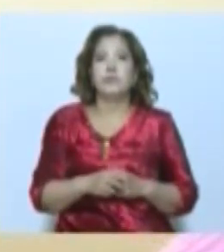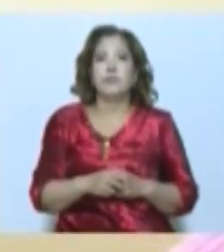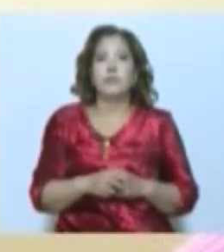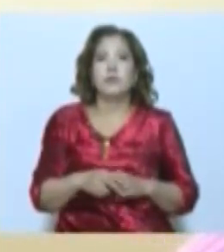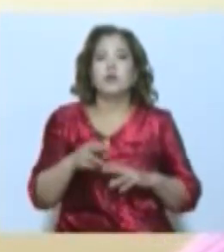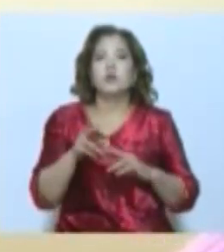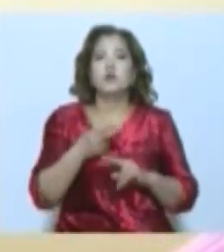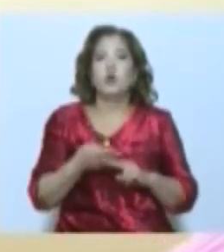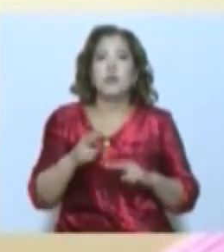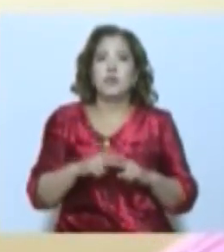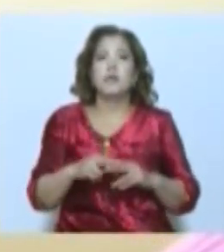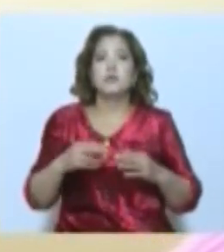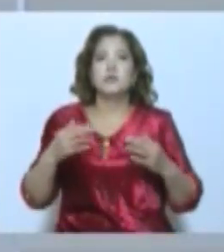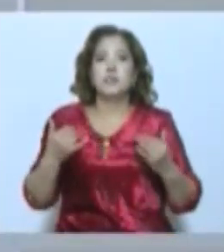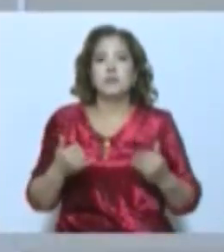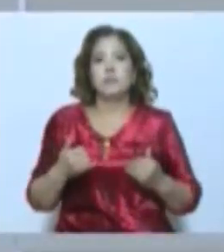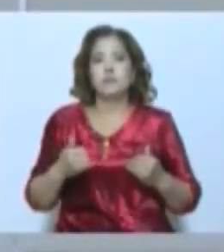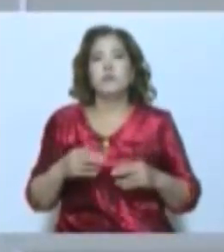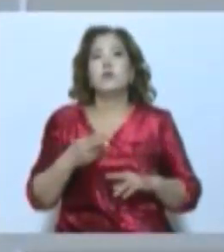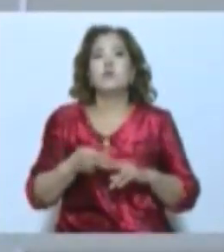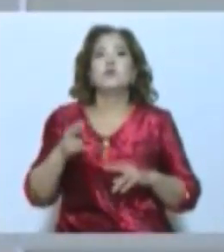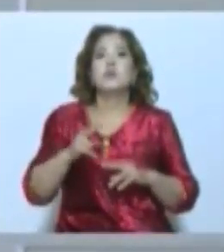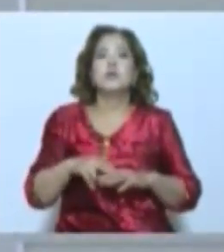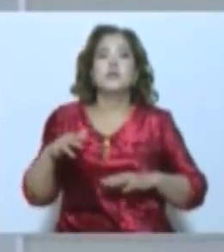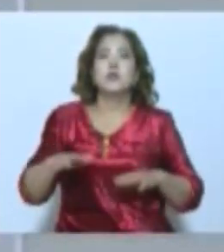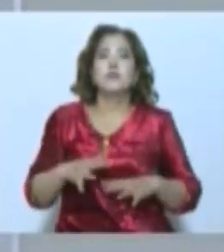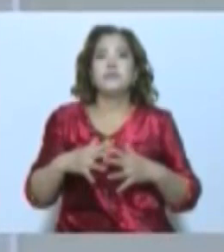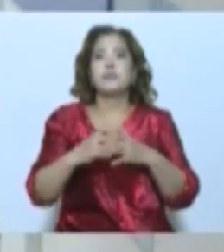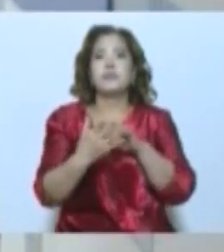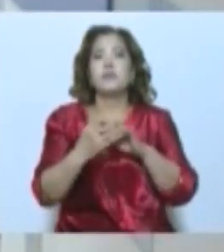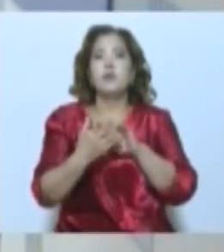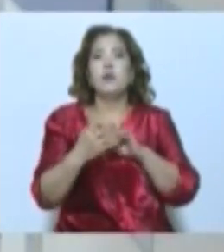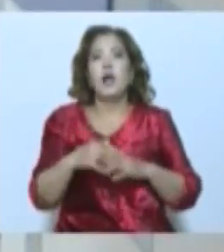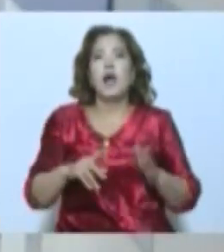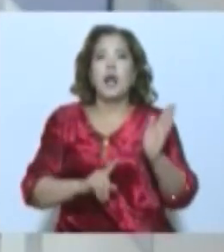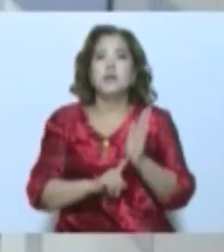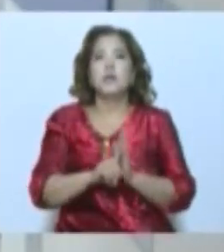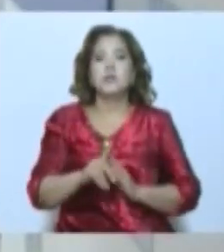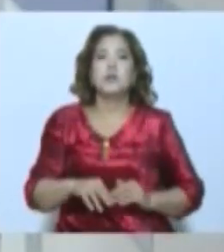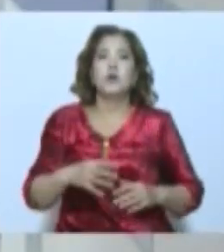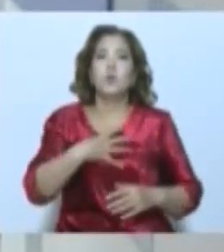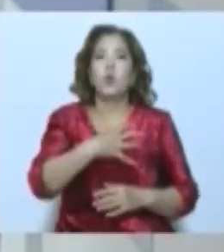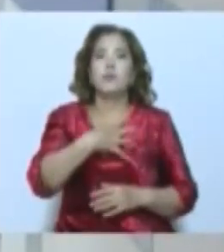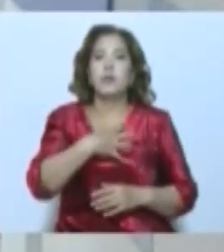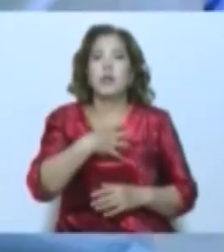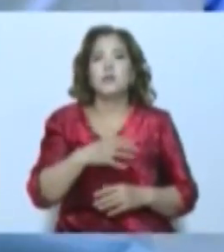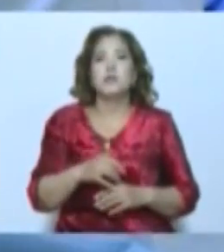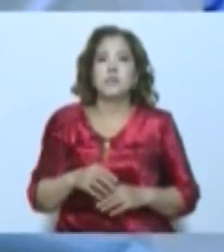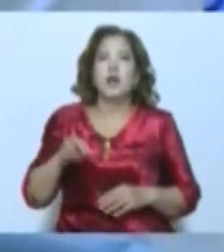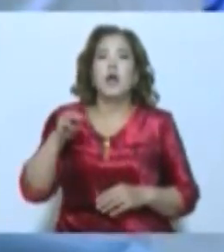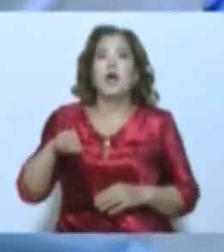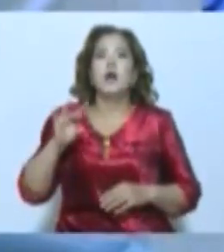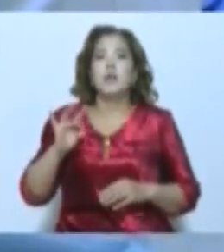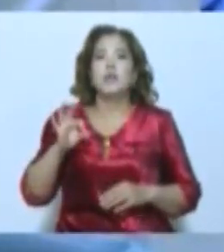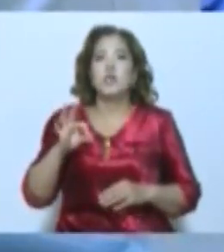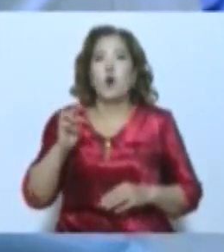шығайық. Соның арқасында осы отырған. Осылайша облыстық көпбейінді ауруханасында алғаш рет өкпе артериясының тромбоэмболиясына күрделі